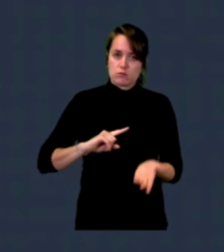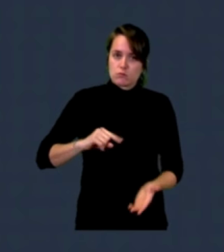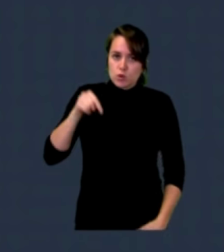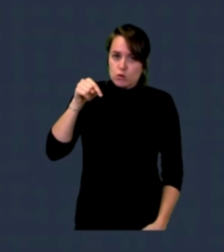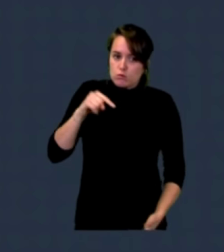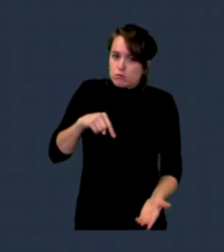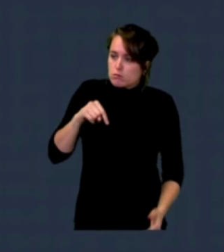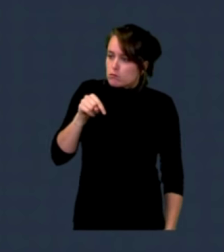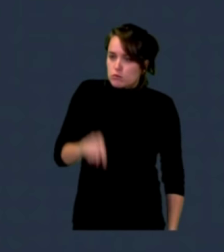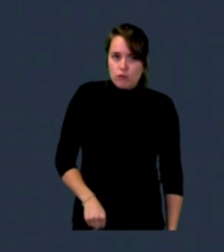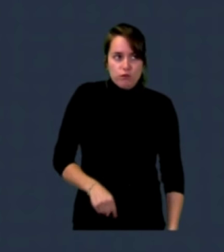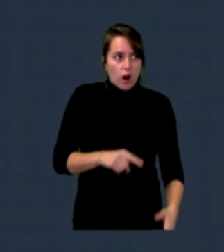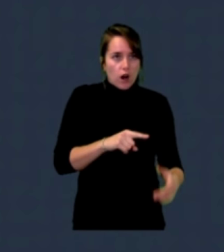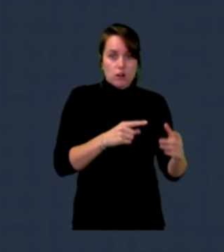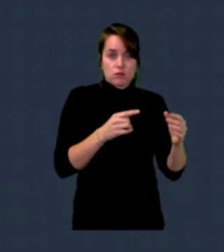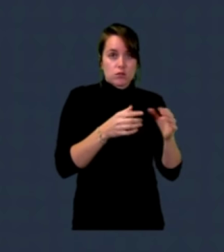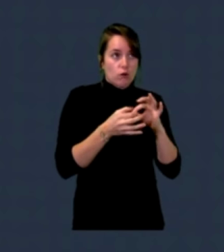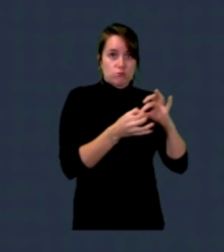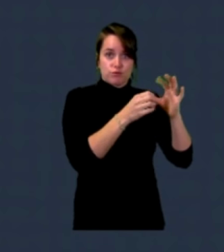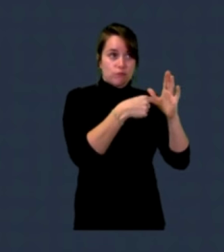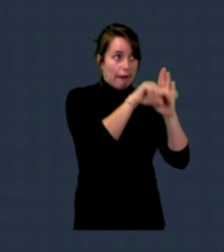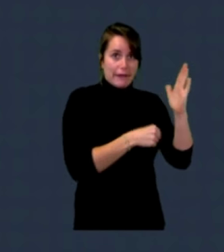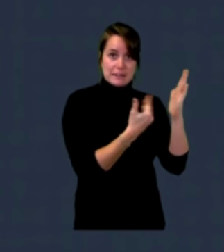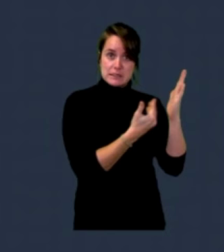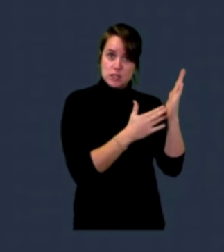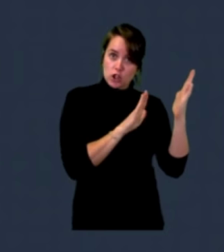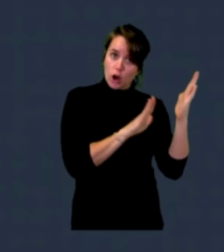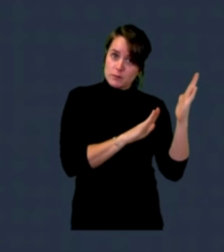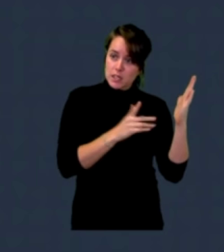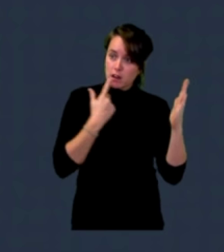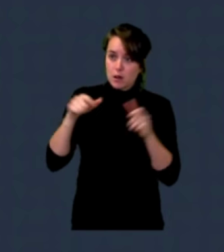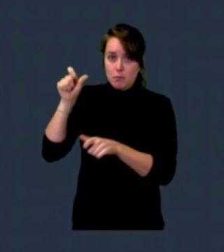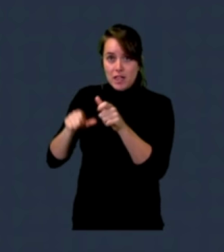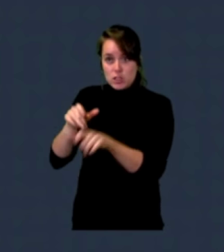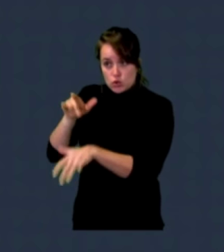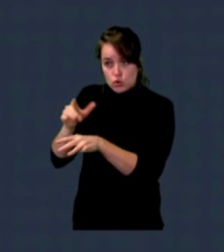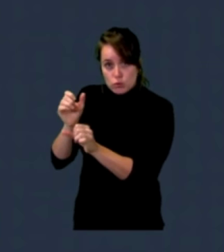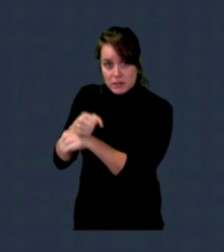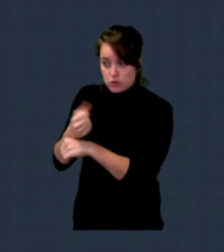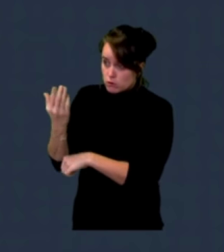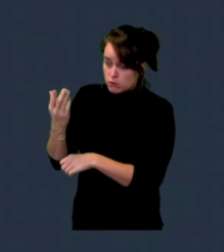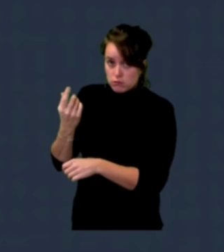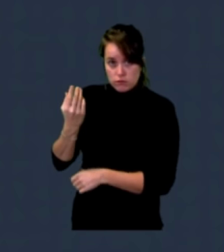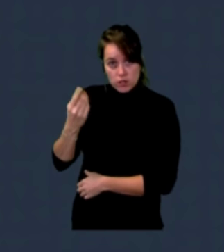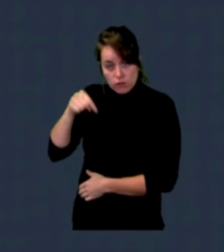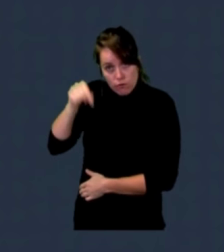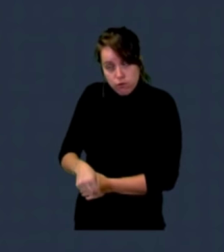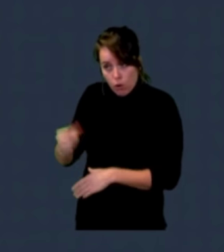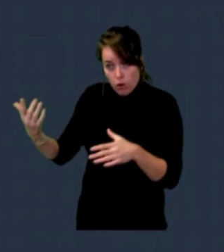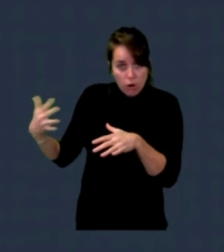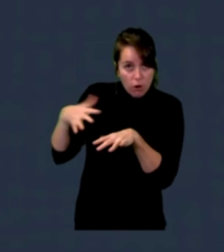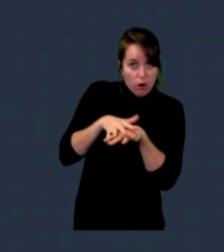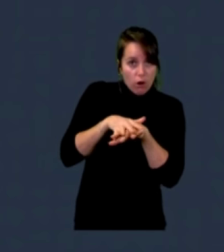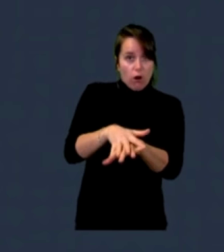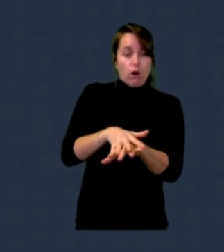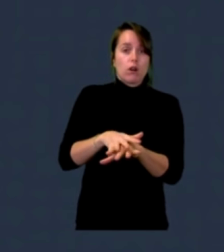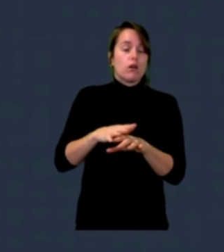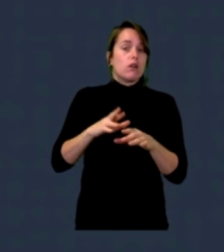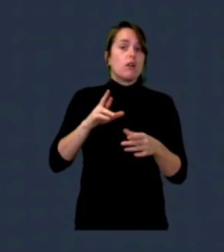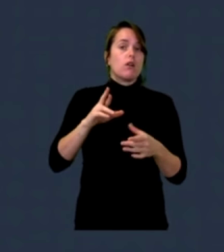rapport à la réinsertion des personnes qui sont détenues, puisque en plus nos collègues dans les différentes régions, que ce soit l'Occitanie ou